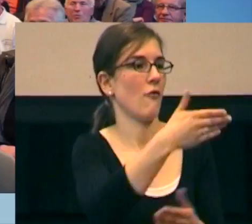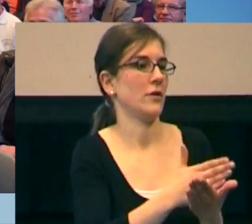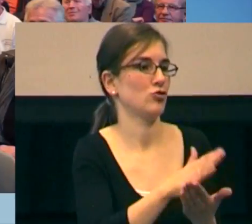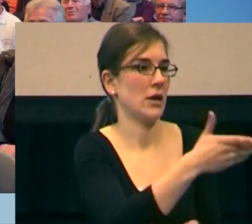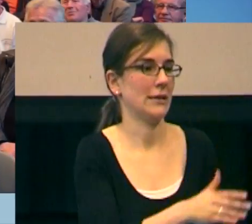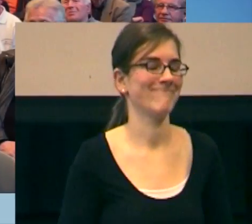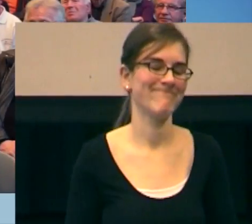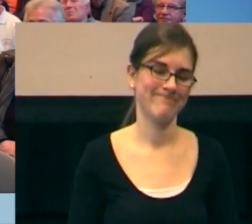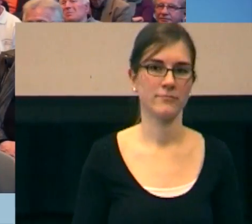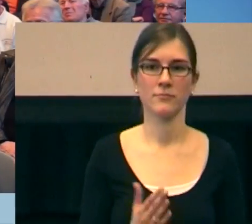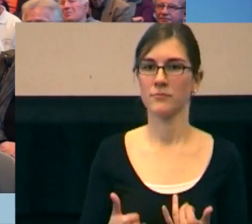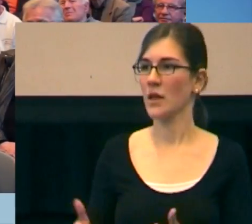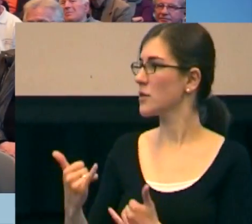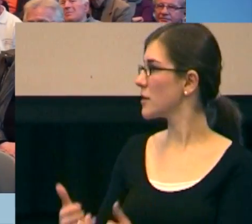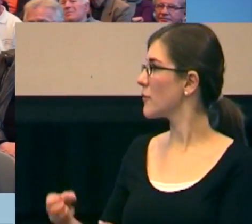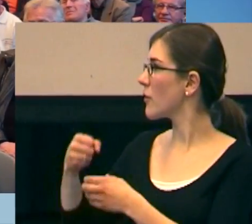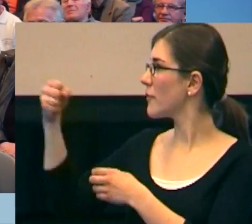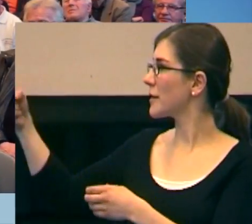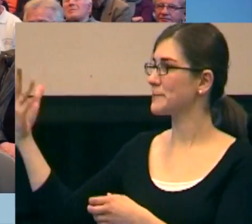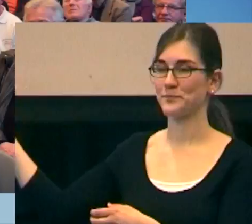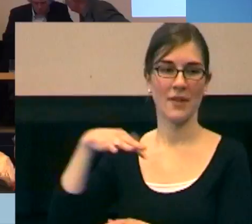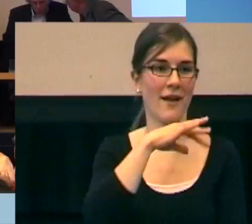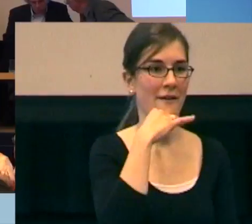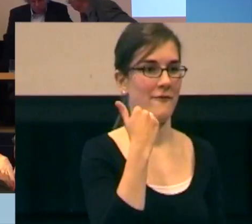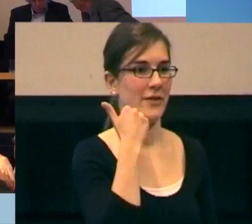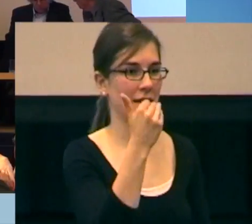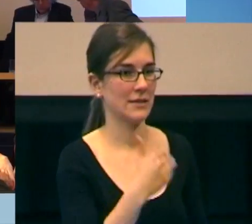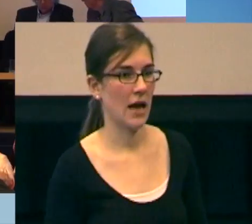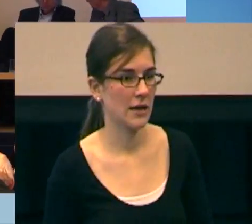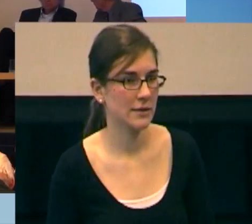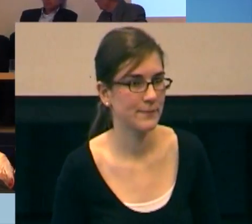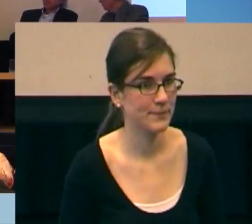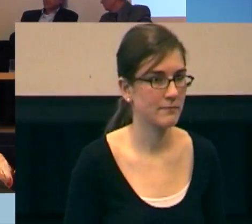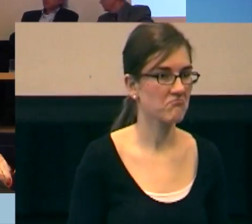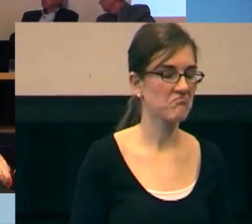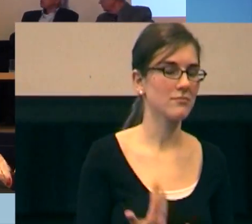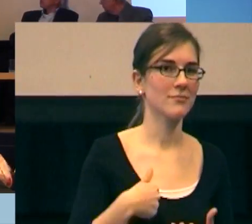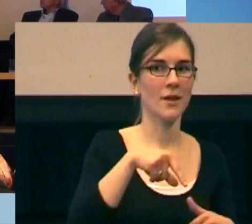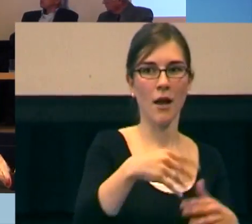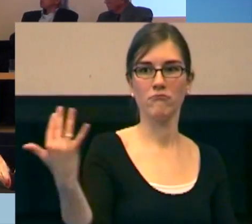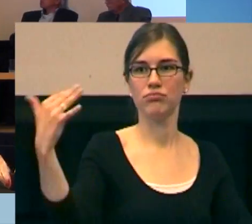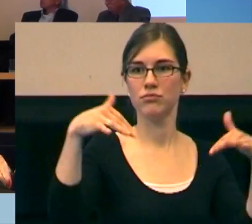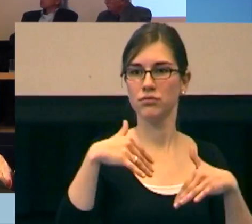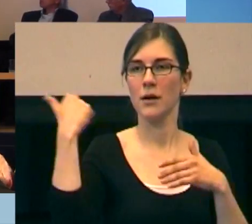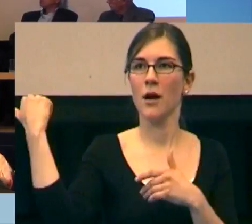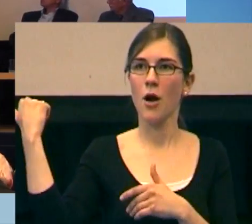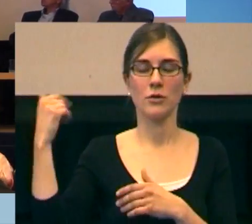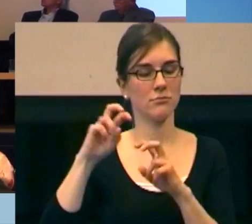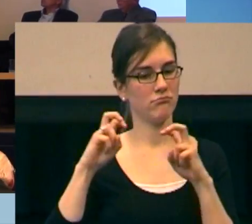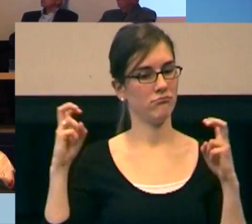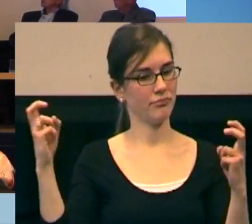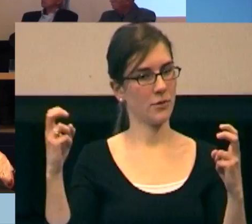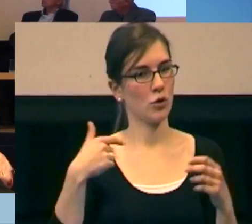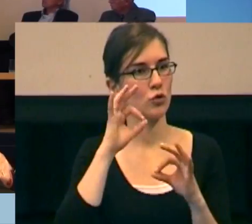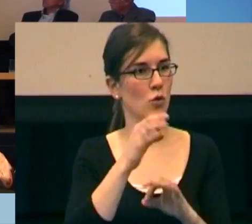will sicherlich noch ein Wort sagen vielen vielen Dank liebe Experten die Sie hier waren und uns so